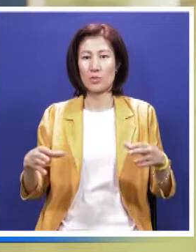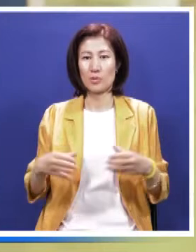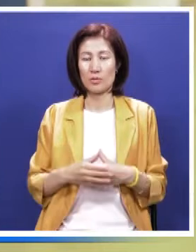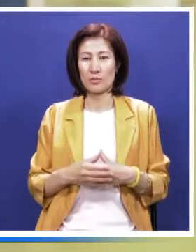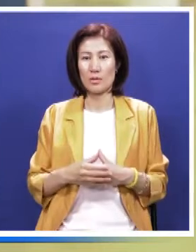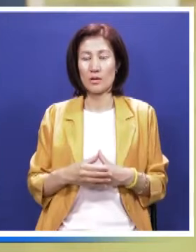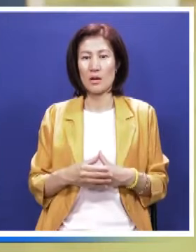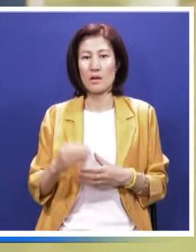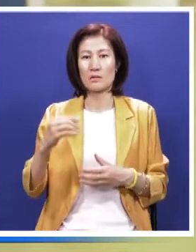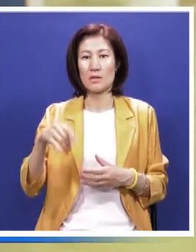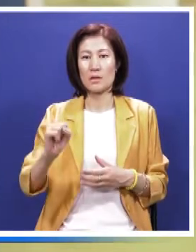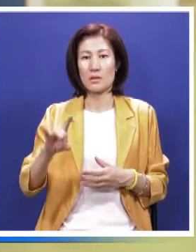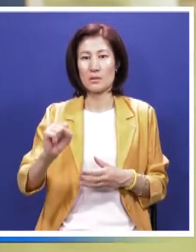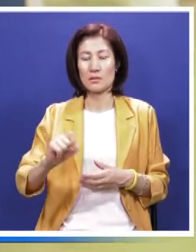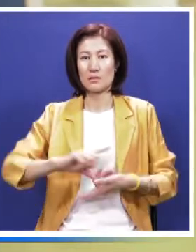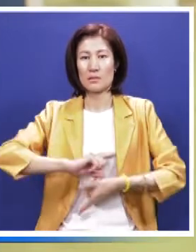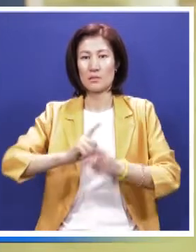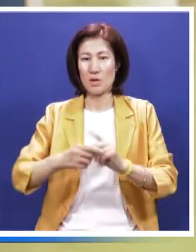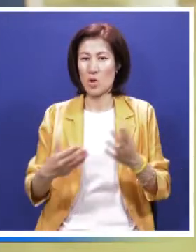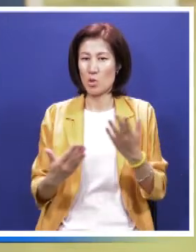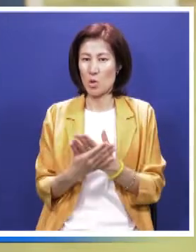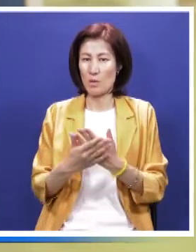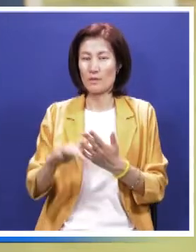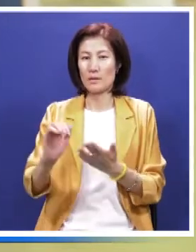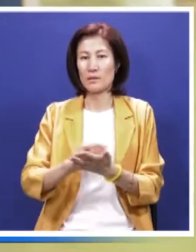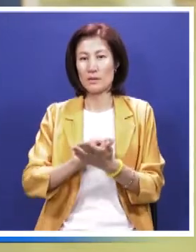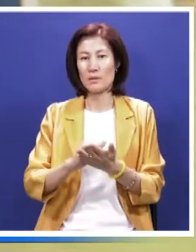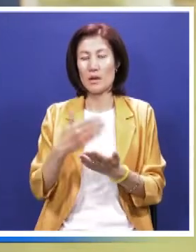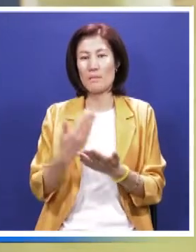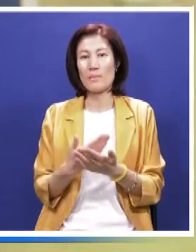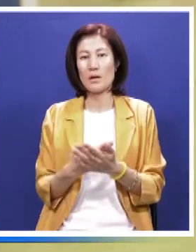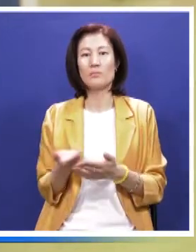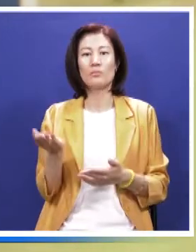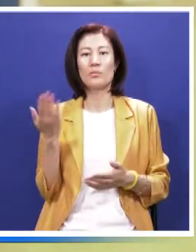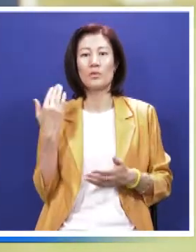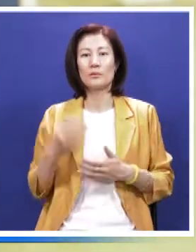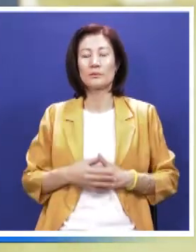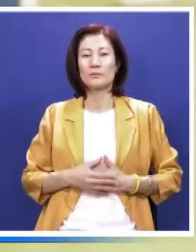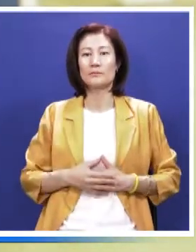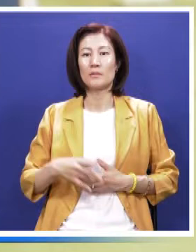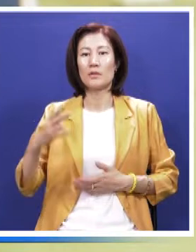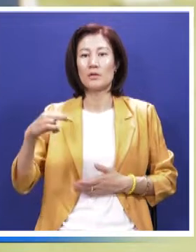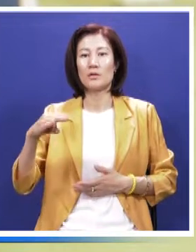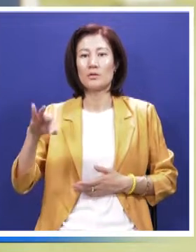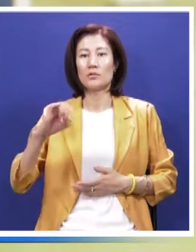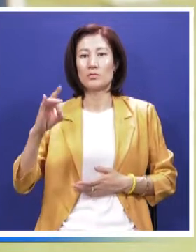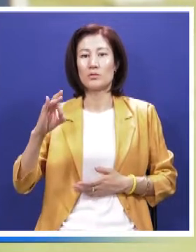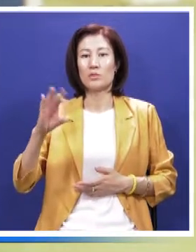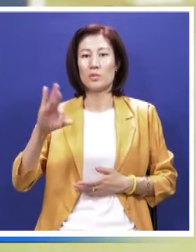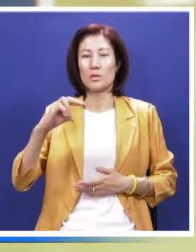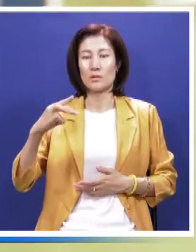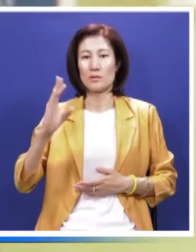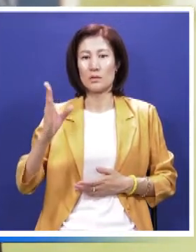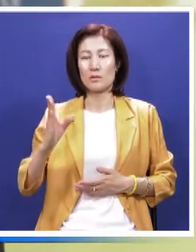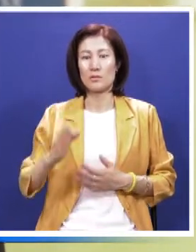жарғысы өзгеріс болады деп күтіп отыр. Birinci kurulumda, misal bunun Nur Otan Partiyası'nın birinci orınbasarı, orınbasarı deyken adım